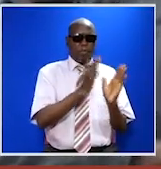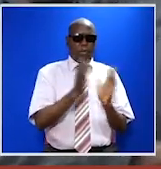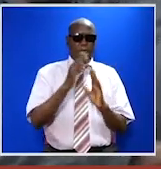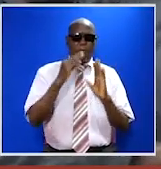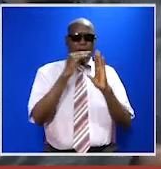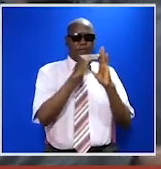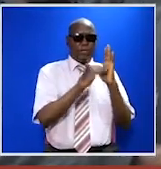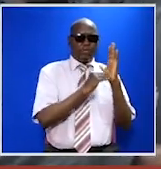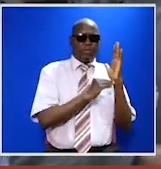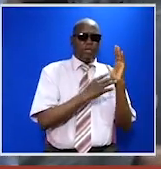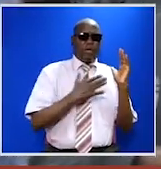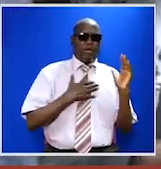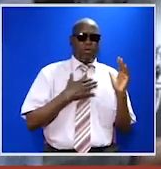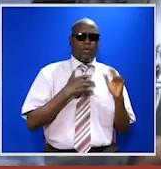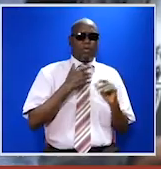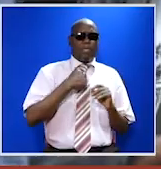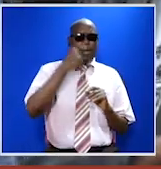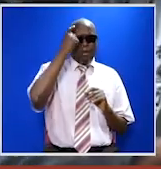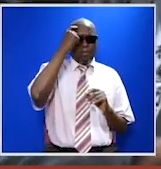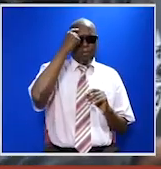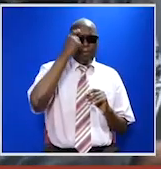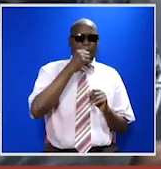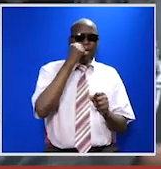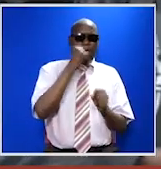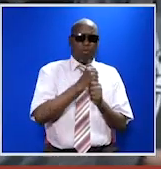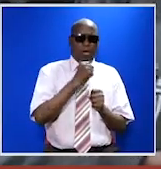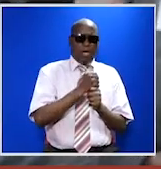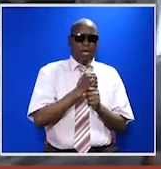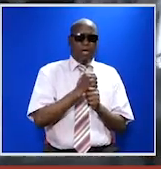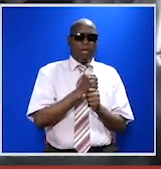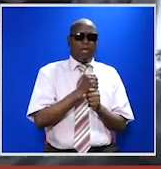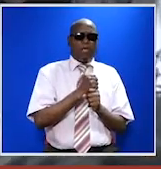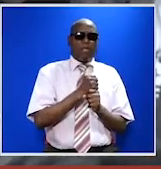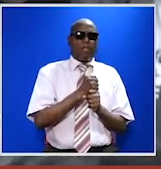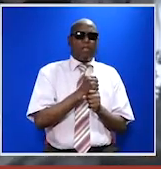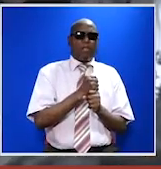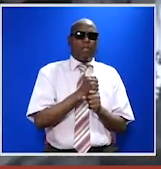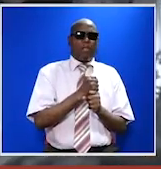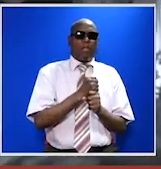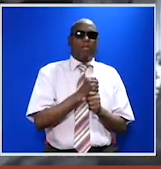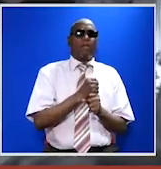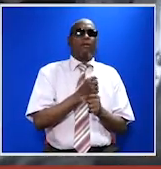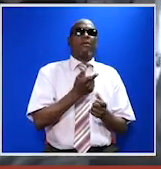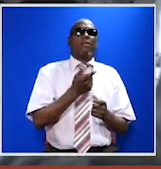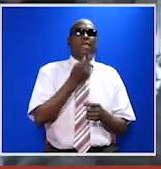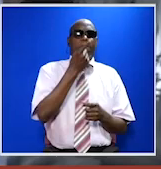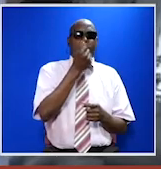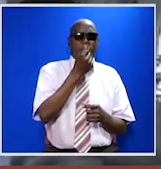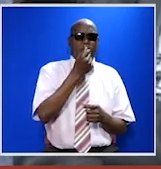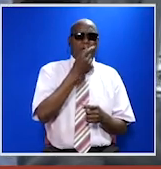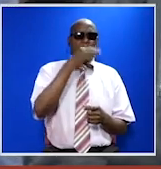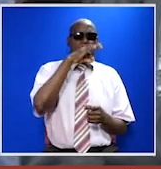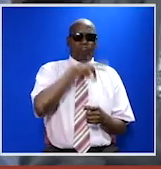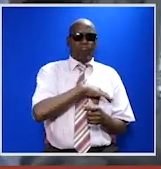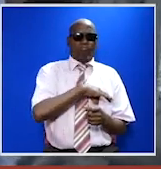yetu. Mnakumbuka tulisema kazi ni kazi, bora pesa mfukoni. Na kazi ya